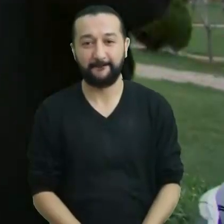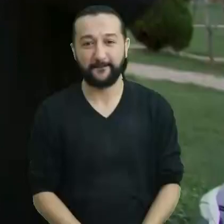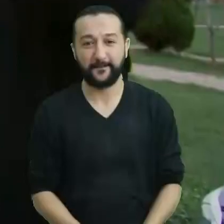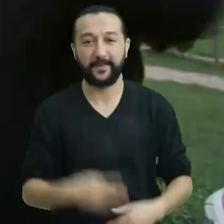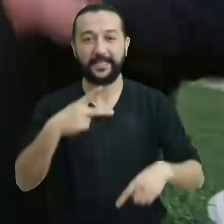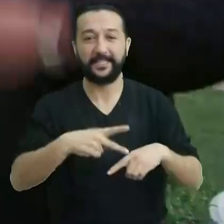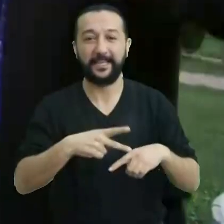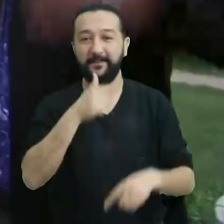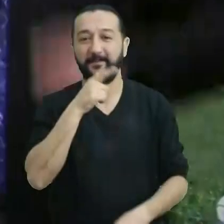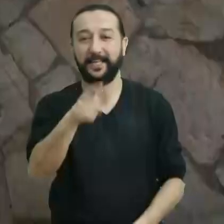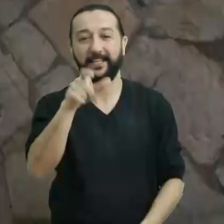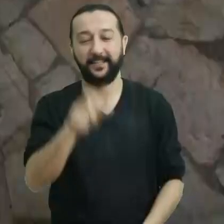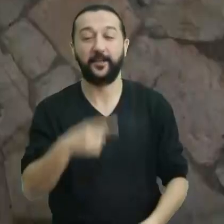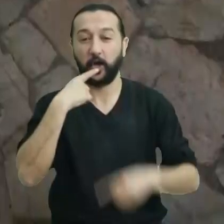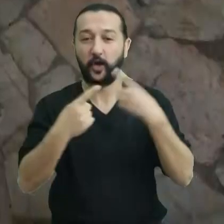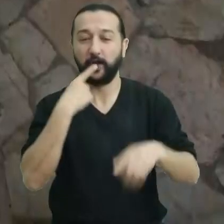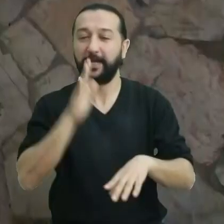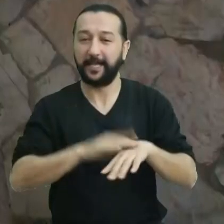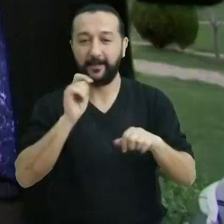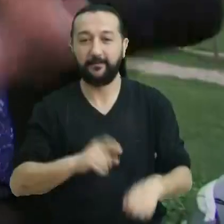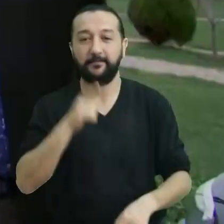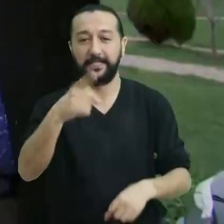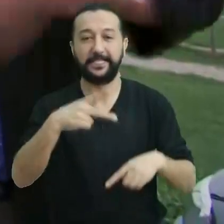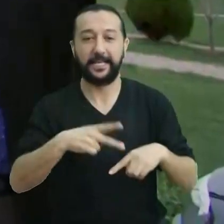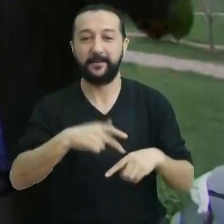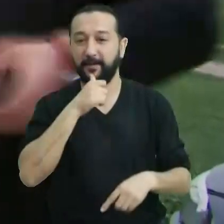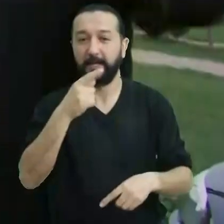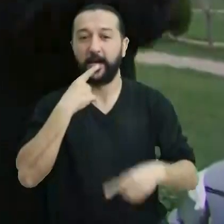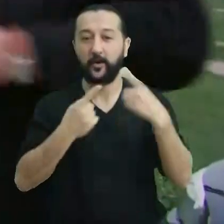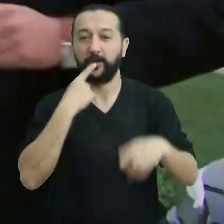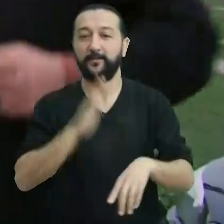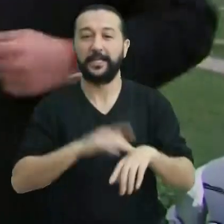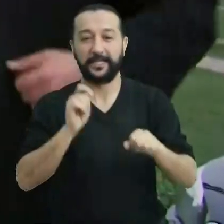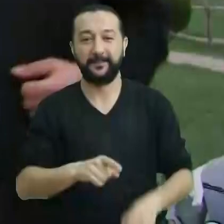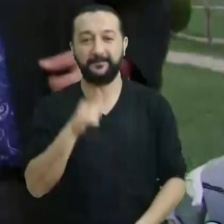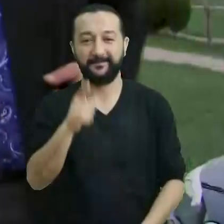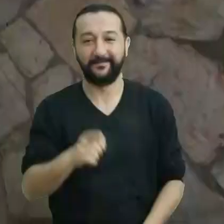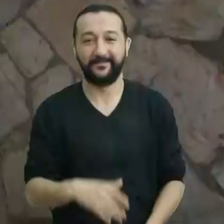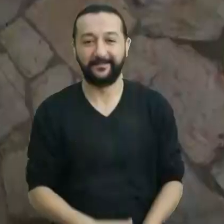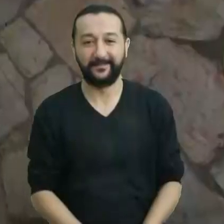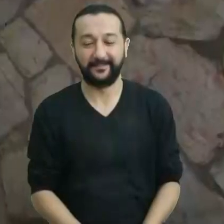Aa, Sarp Bey, konuşma, konuşma, Sarp Bey, konuşma.